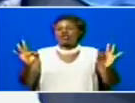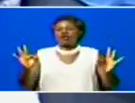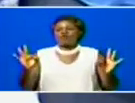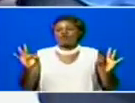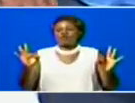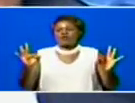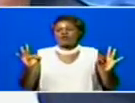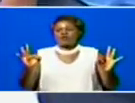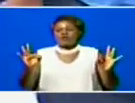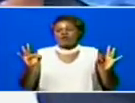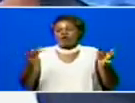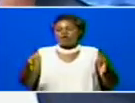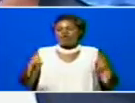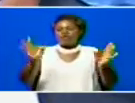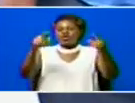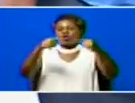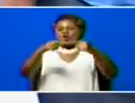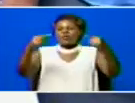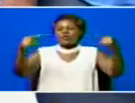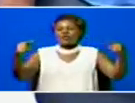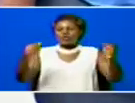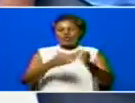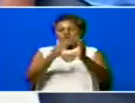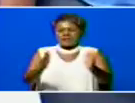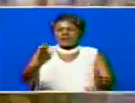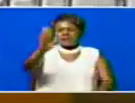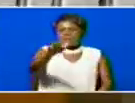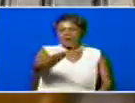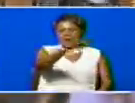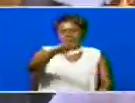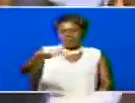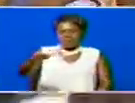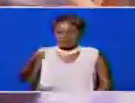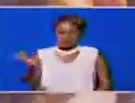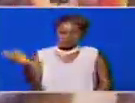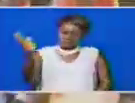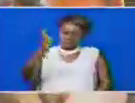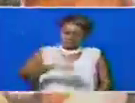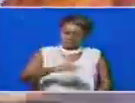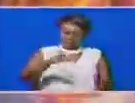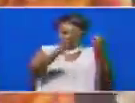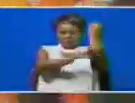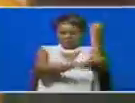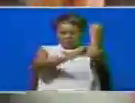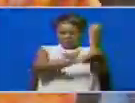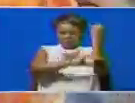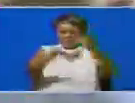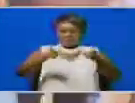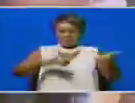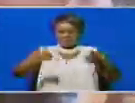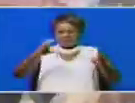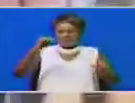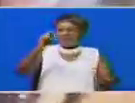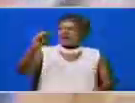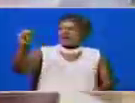the chief whip of the official opposition in parliament. Tureje nchini ambako inaonekana safari ya kana